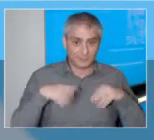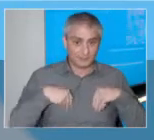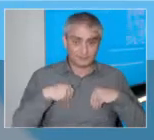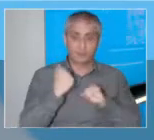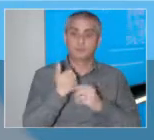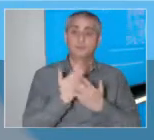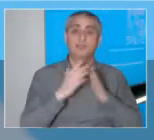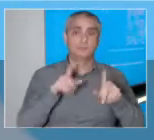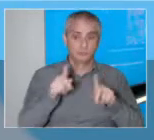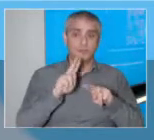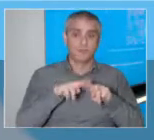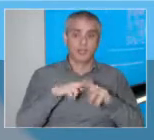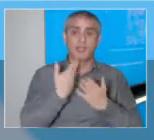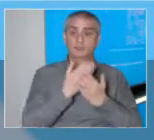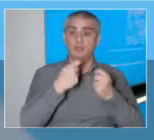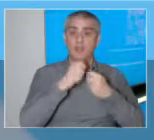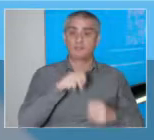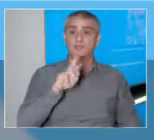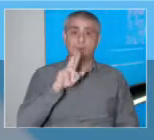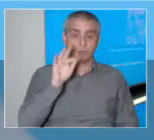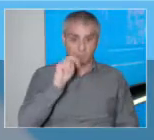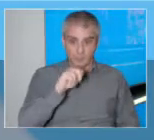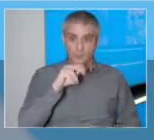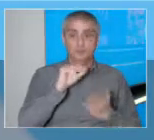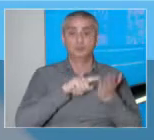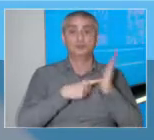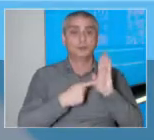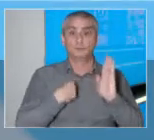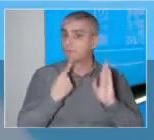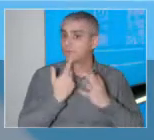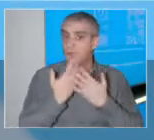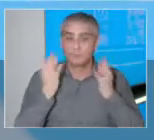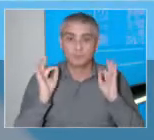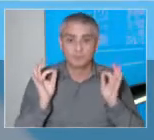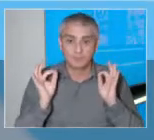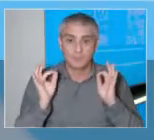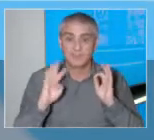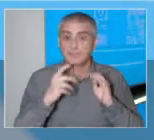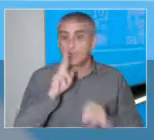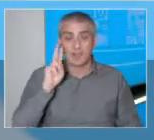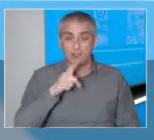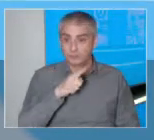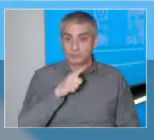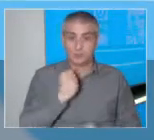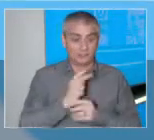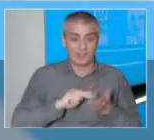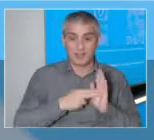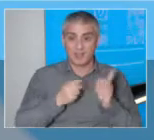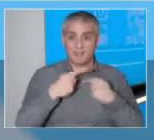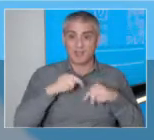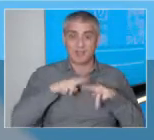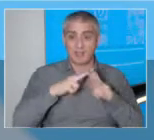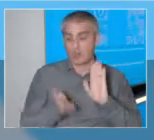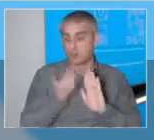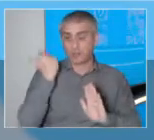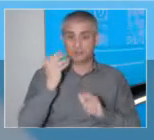את ההצעה הממשלתית, ומיד לאחריה את ההצעה של חבר הכנסת רוטמן שכוללת מסוד השקיפות, ואני מודיע חד משמעית. אם הילד שקד עושה לנו תרגיל, ובוועדה אחר כך היא